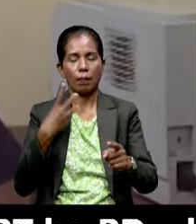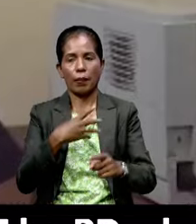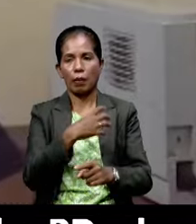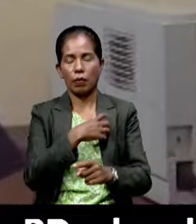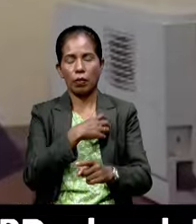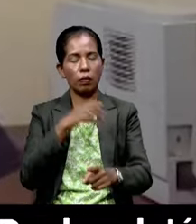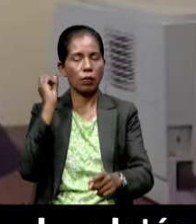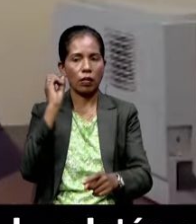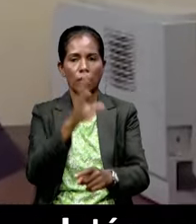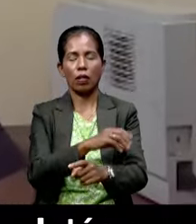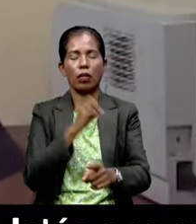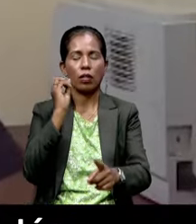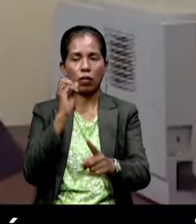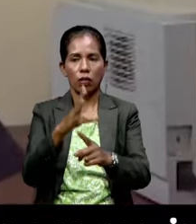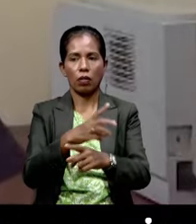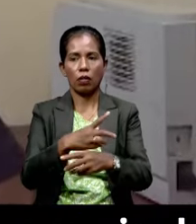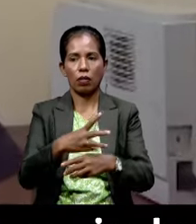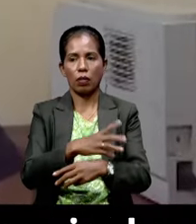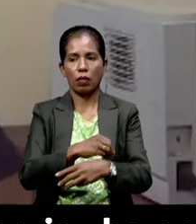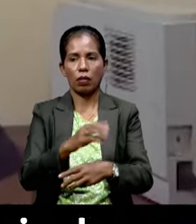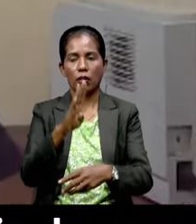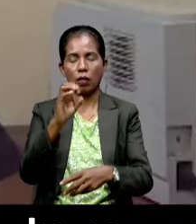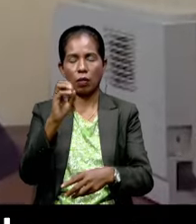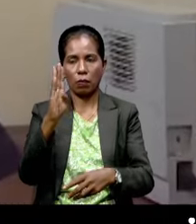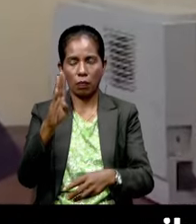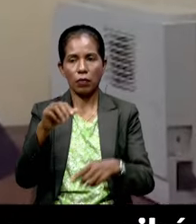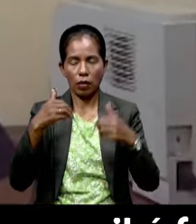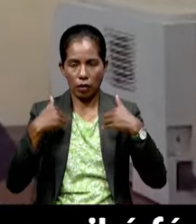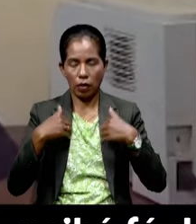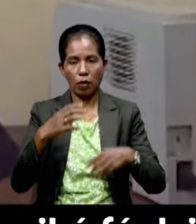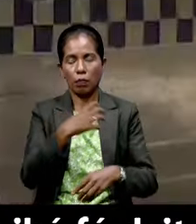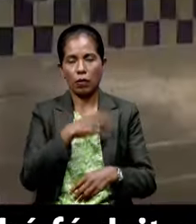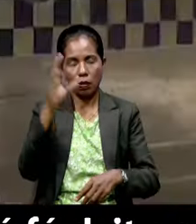kona, kona tuh inklui itu bawa sih ya. Penitelli mau sebuka